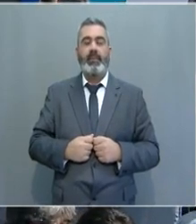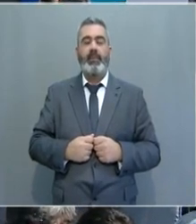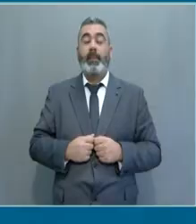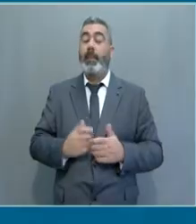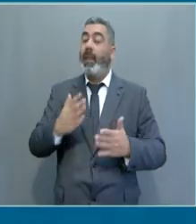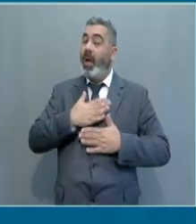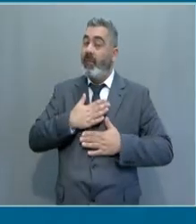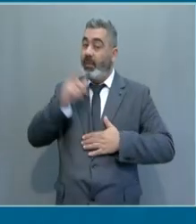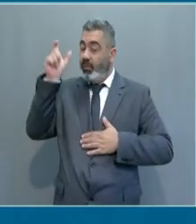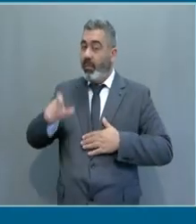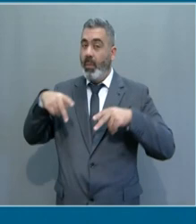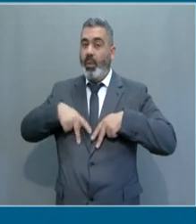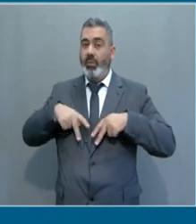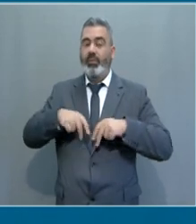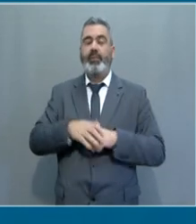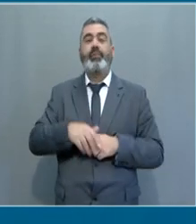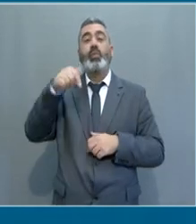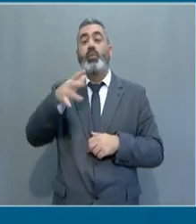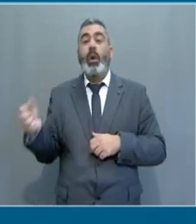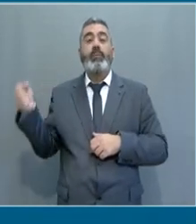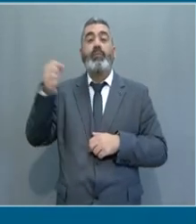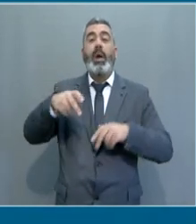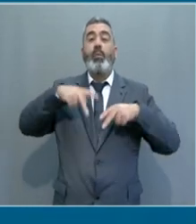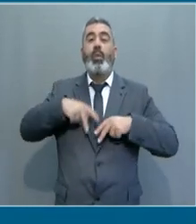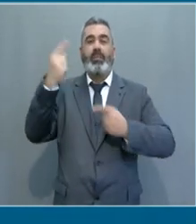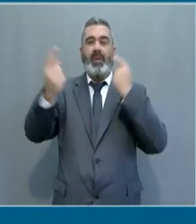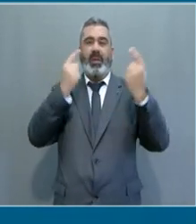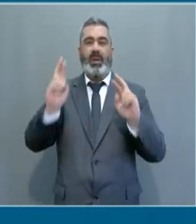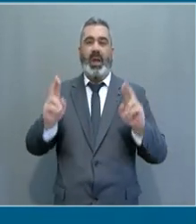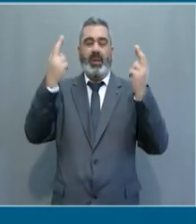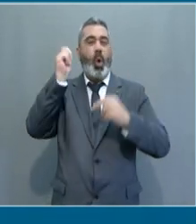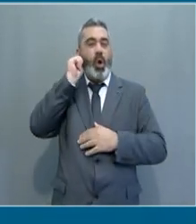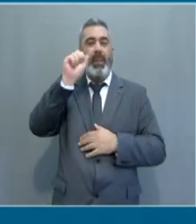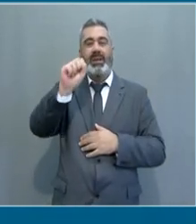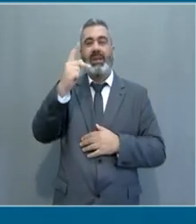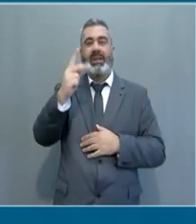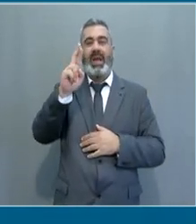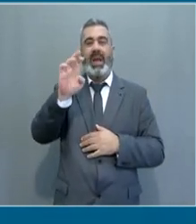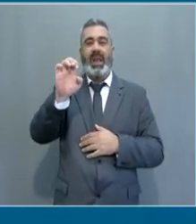Ευχαριστούμε πολύ, Υπουργέ. Θα συνεχίσουμε με τον Υπουργό Περιβάλλοντος και Ενέργειας, κύριο Κώστα Σκρέκα.